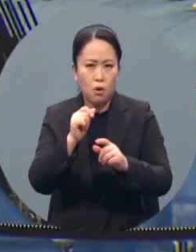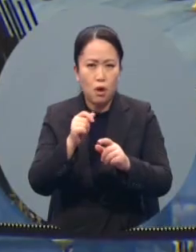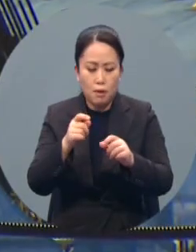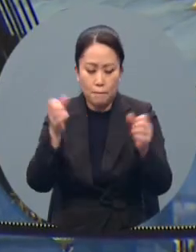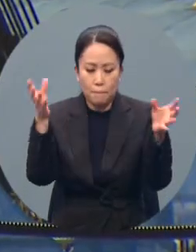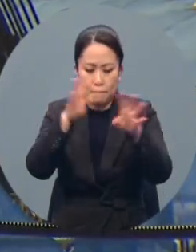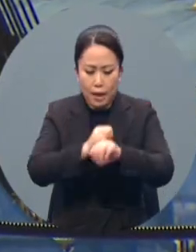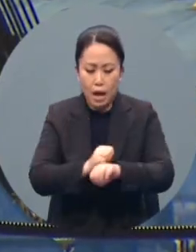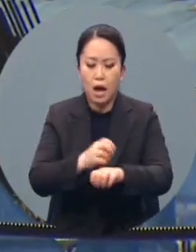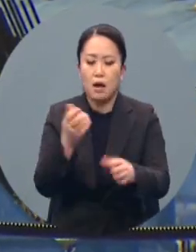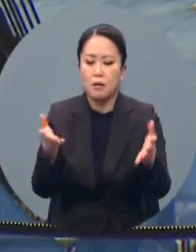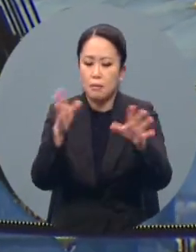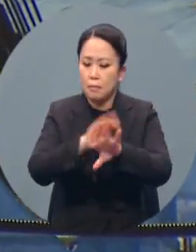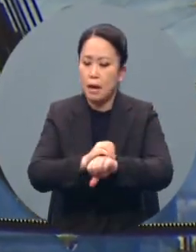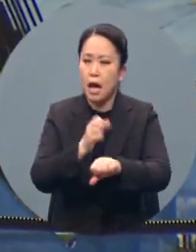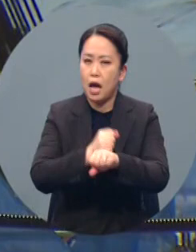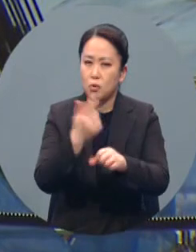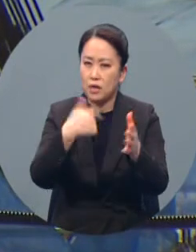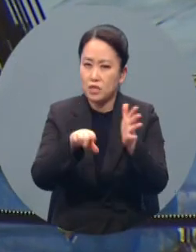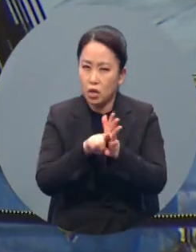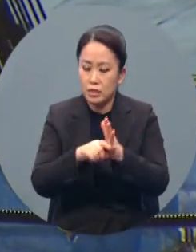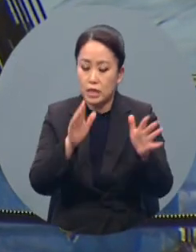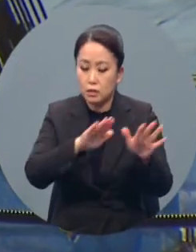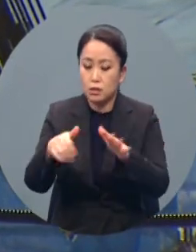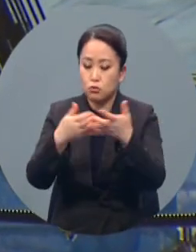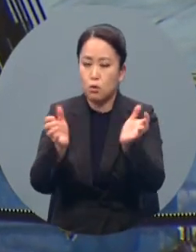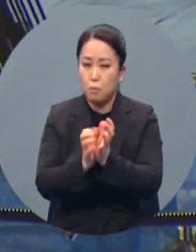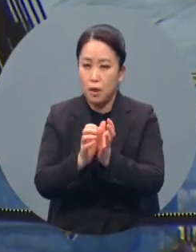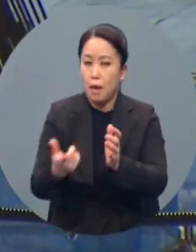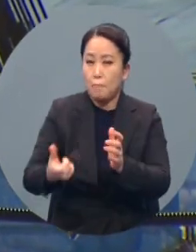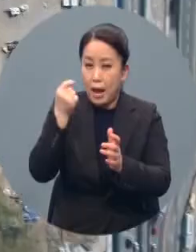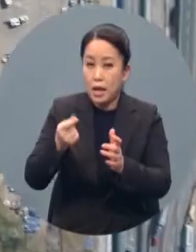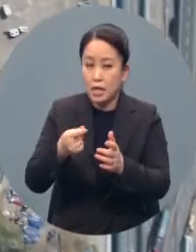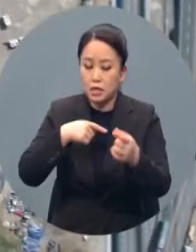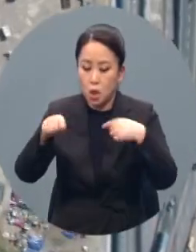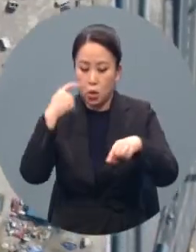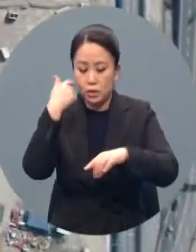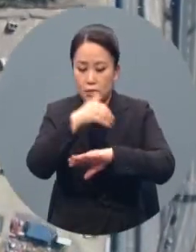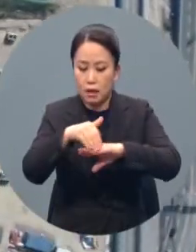위해서라도 이제는 해양수산부 스스로가 신속하게